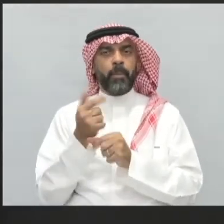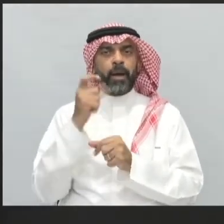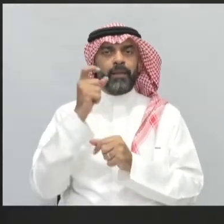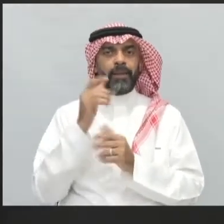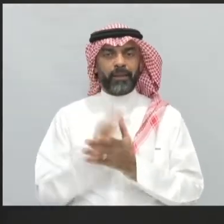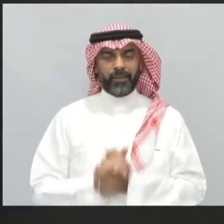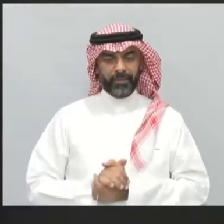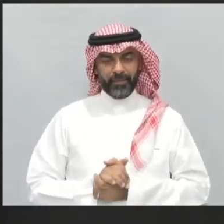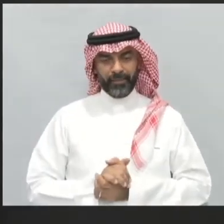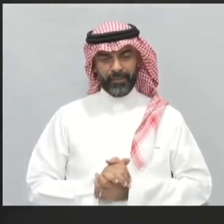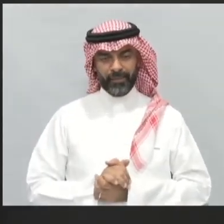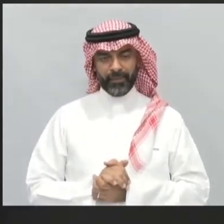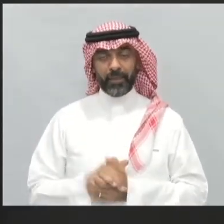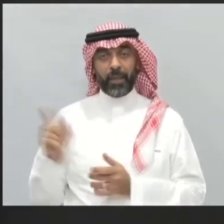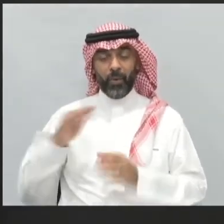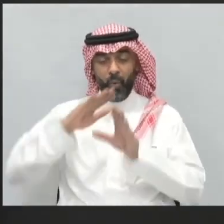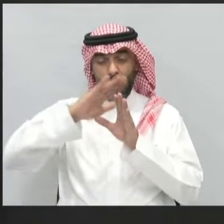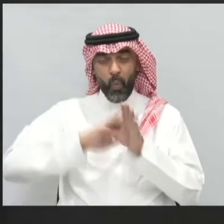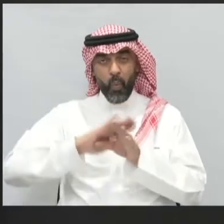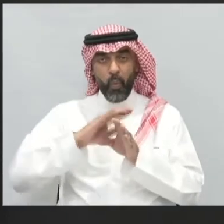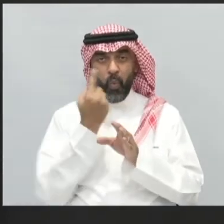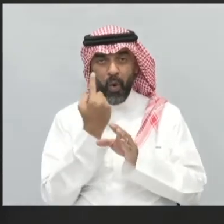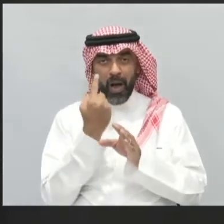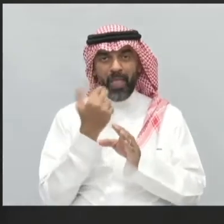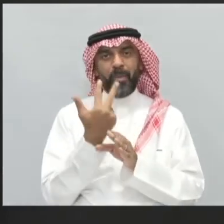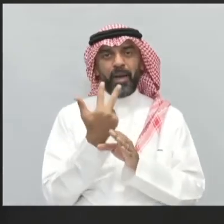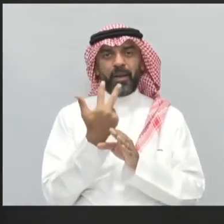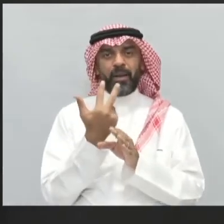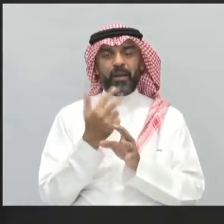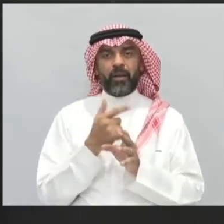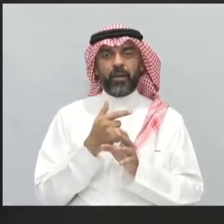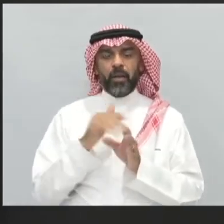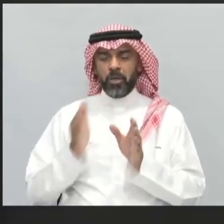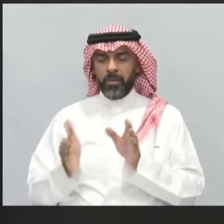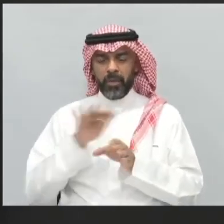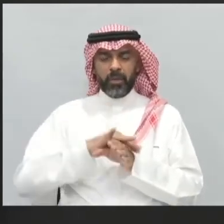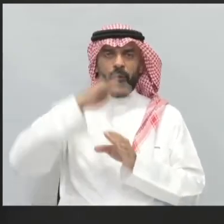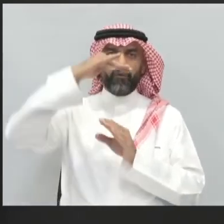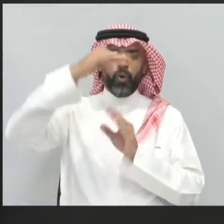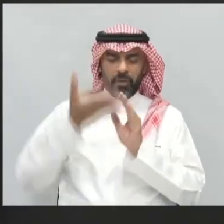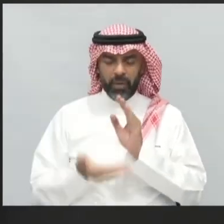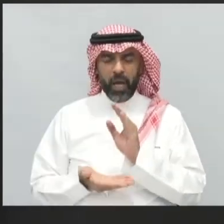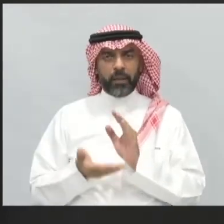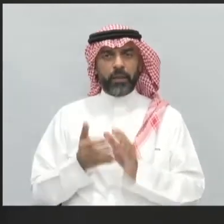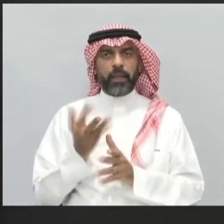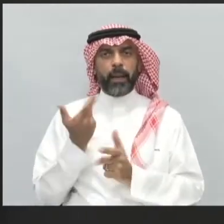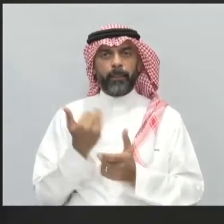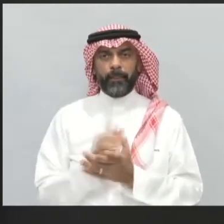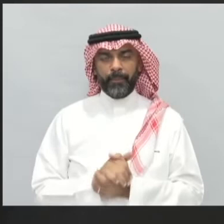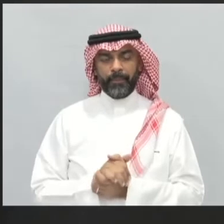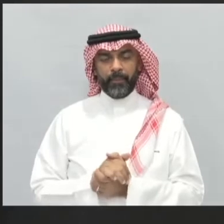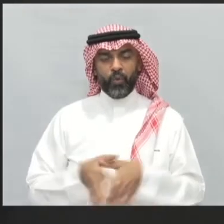ثمانيه طيب في جميع الاوجه في الامامي والخلفي اليمين واليسار في الاسفل